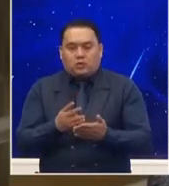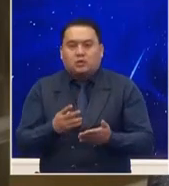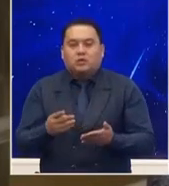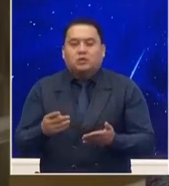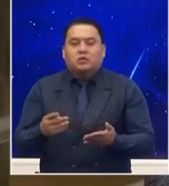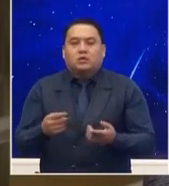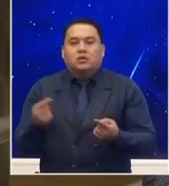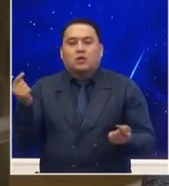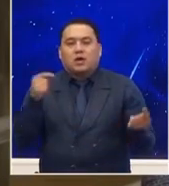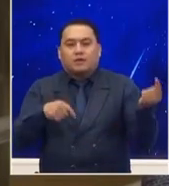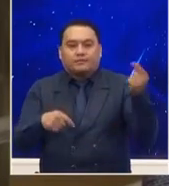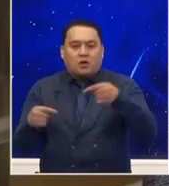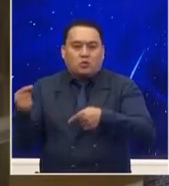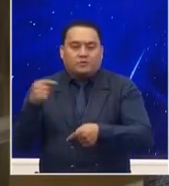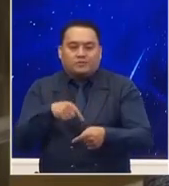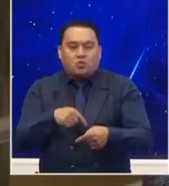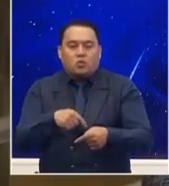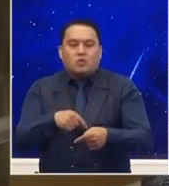жақтан әр өңірден